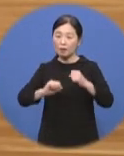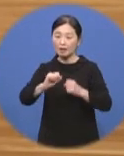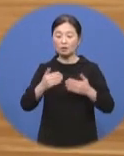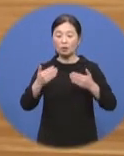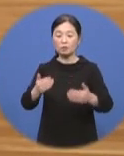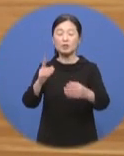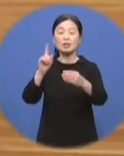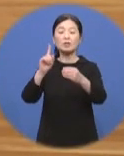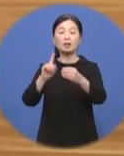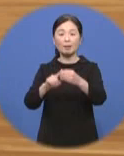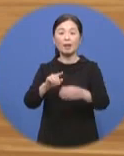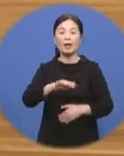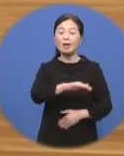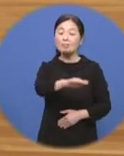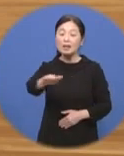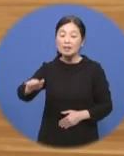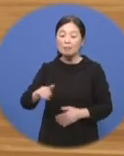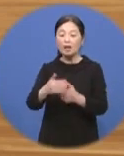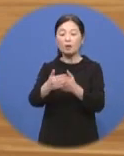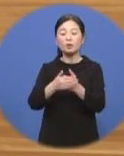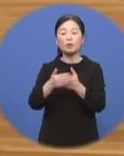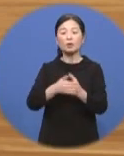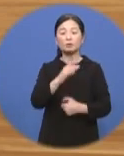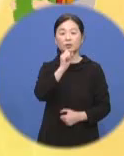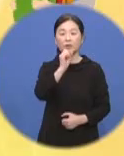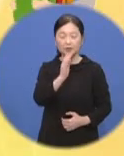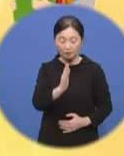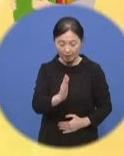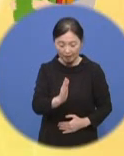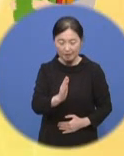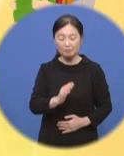のご協力をよろしくお願いいたします。